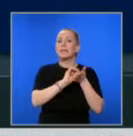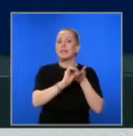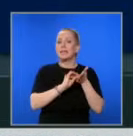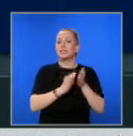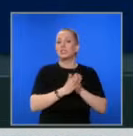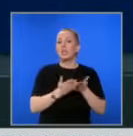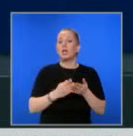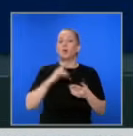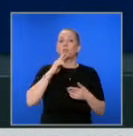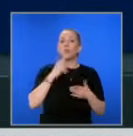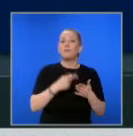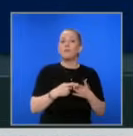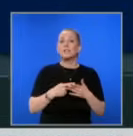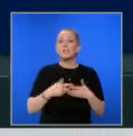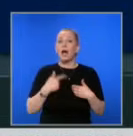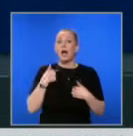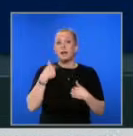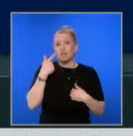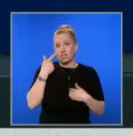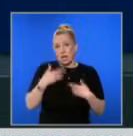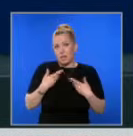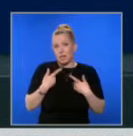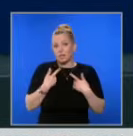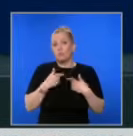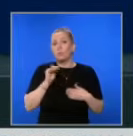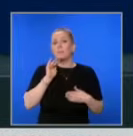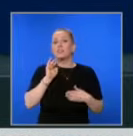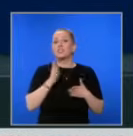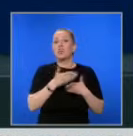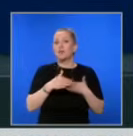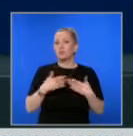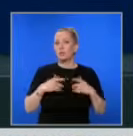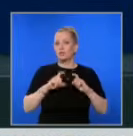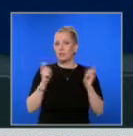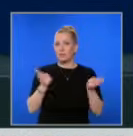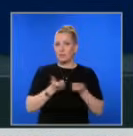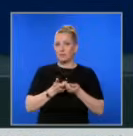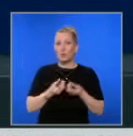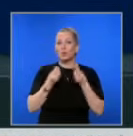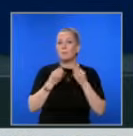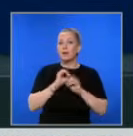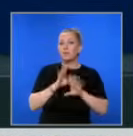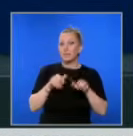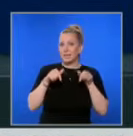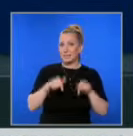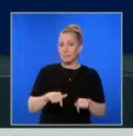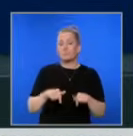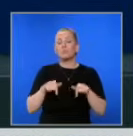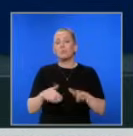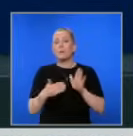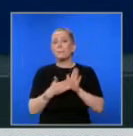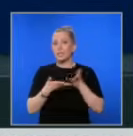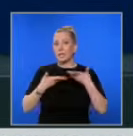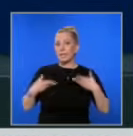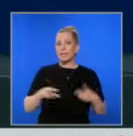отговори на стремежа на гражданите да бъдат част от нашето семейство. Добрата новина идва сега. Това е причината ние